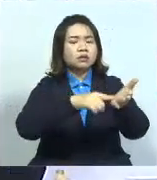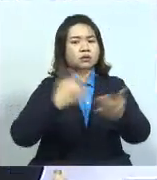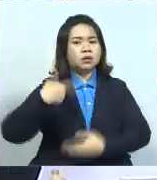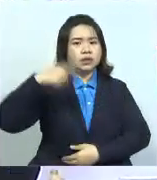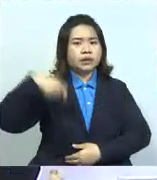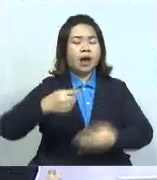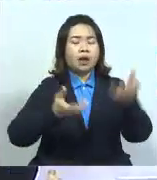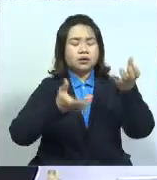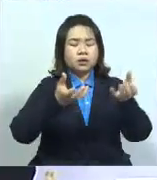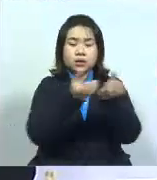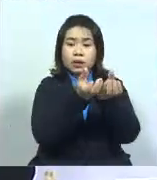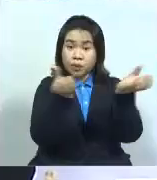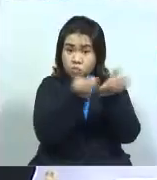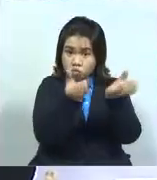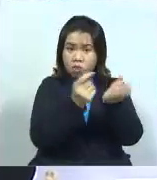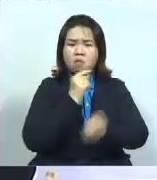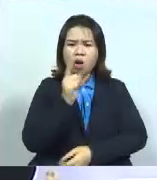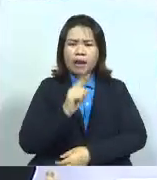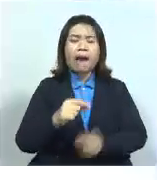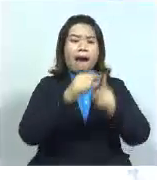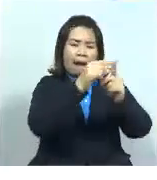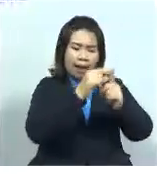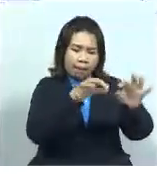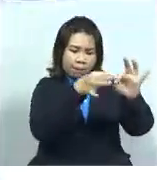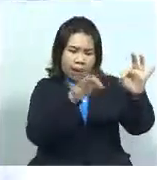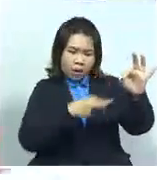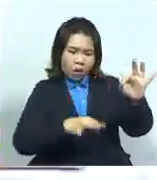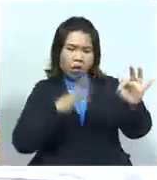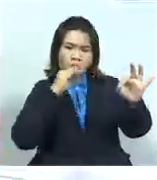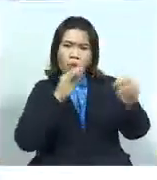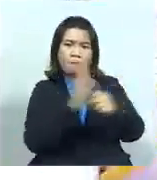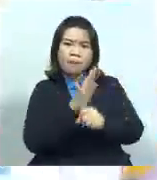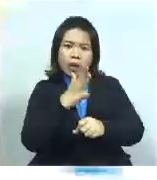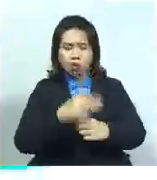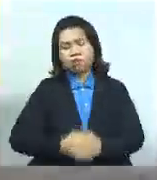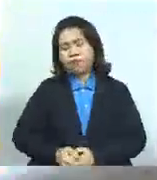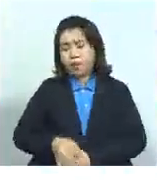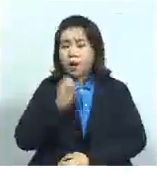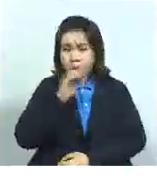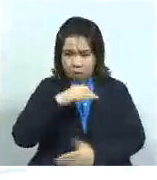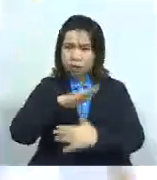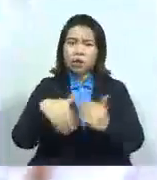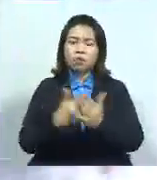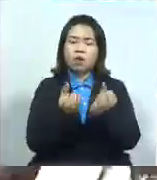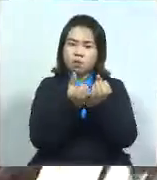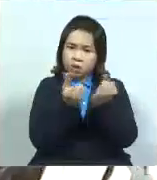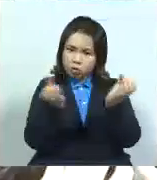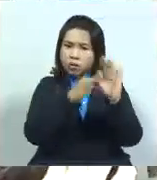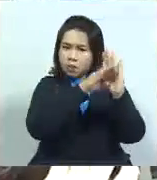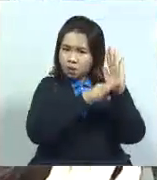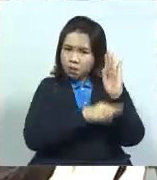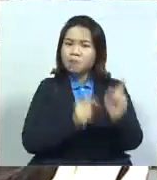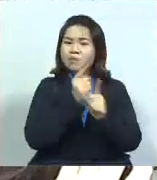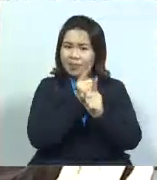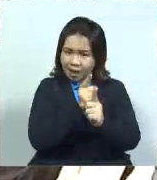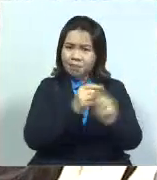รมนูญตีความกรณีกล่าวคำถวายสัตย์ปฏิญาณไม่ครบถ้วนบอกว่าทุกอย่างเป็นไปตามรัฐธรรมนูญและขั้นตอนการ